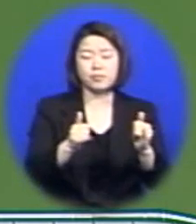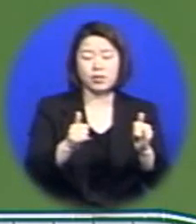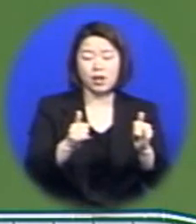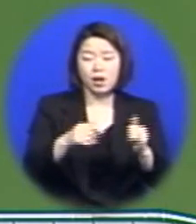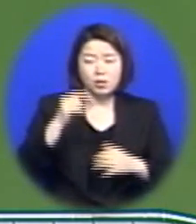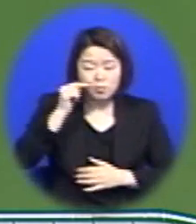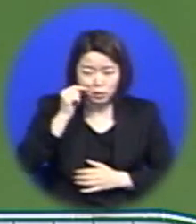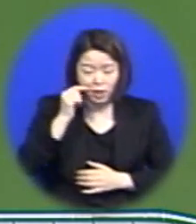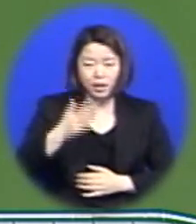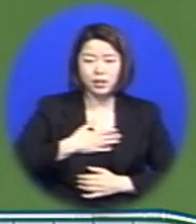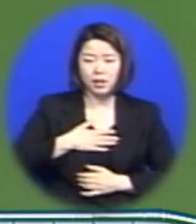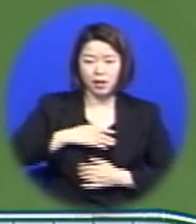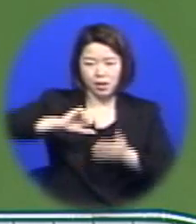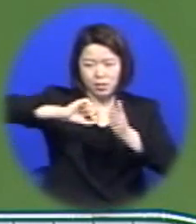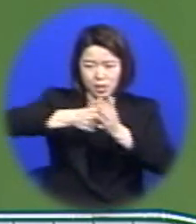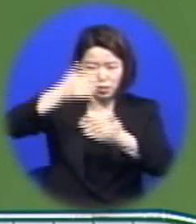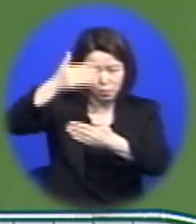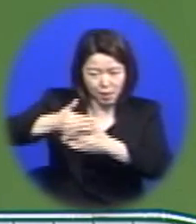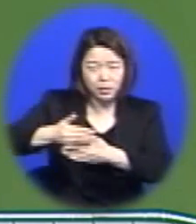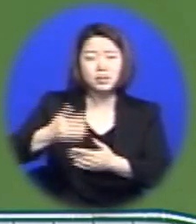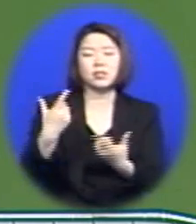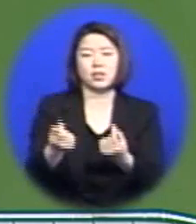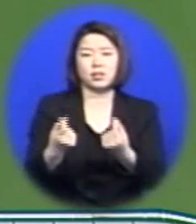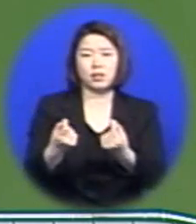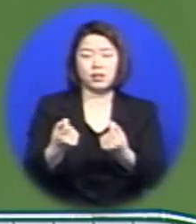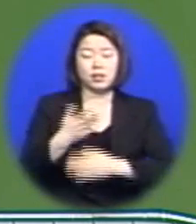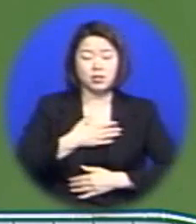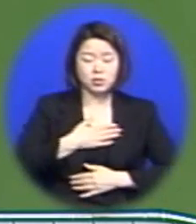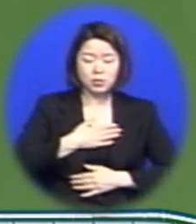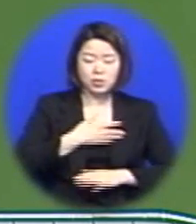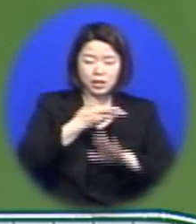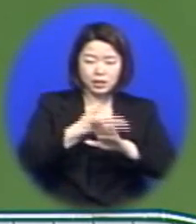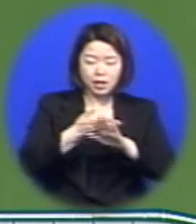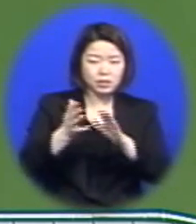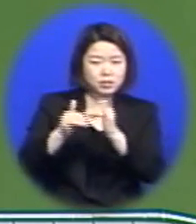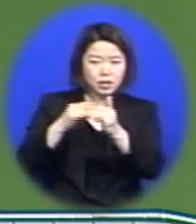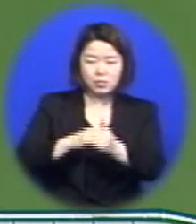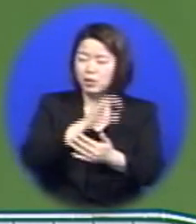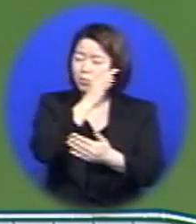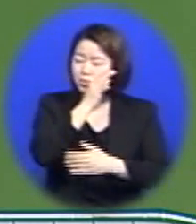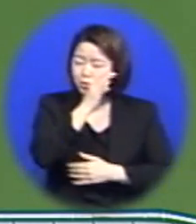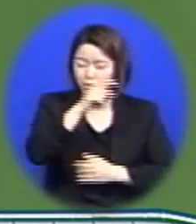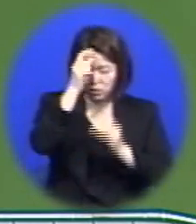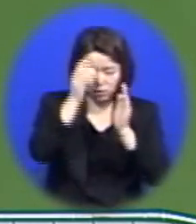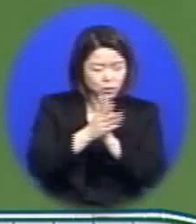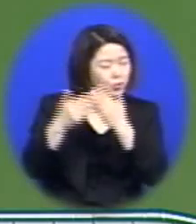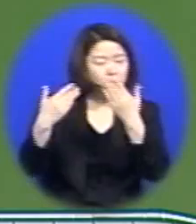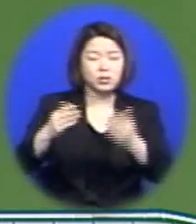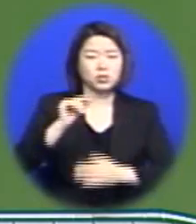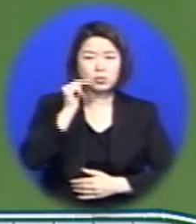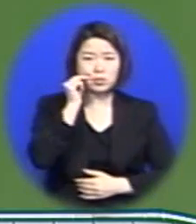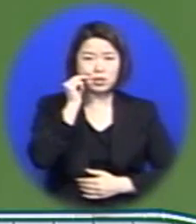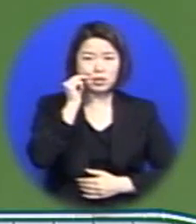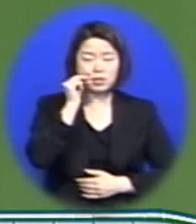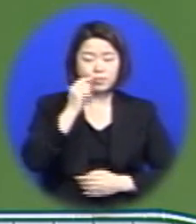잠그고 있는 것 같습니다 이제 난 부끄러워서 기도도 하겠습니다